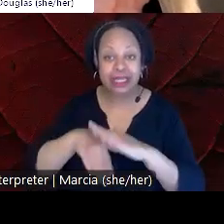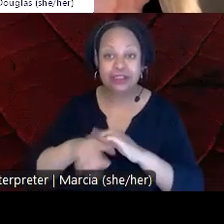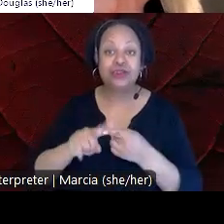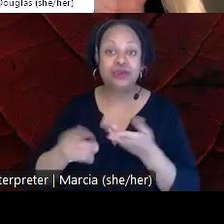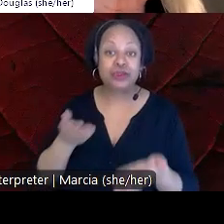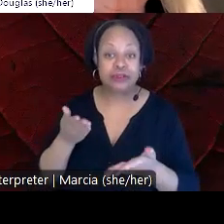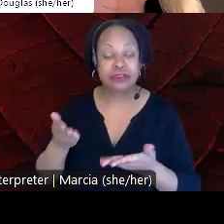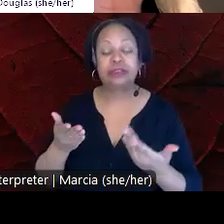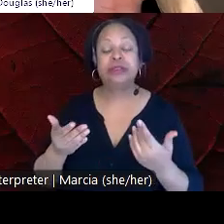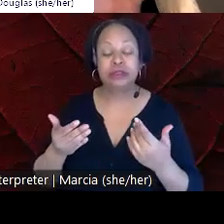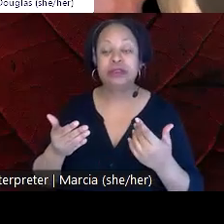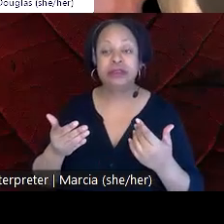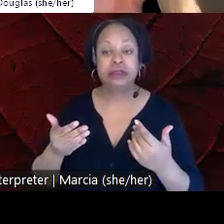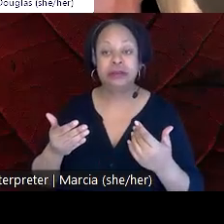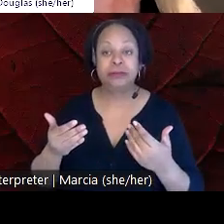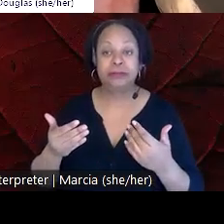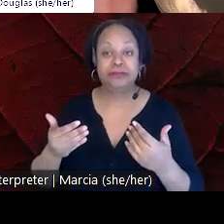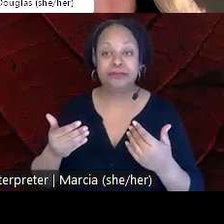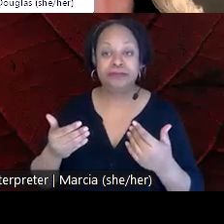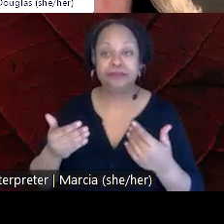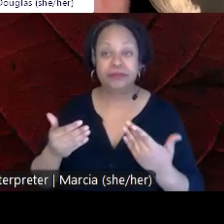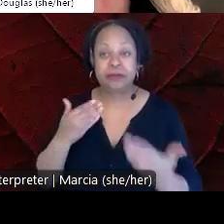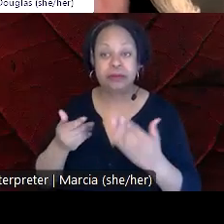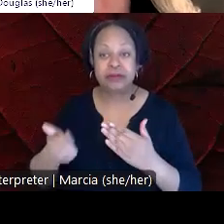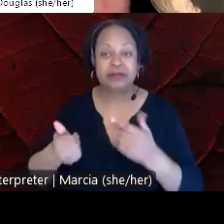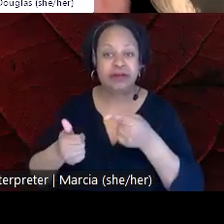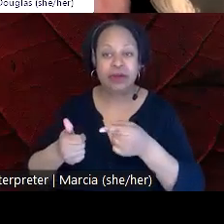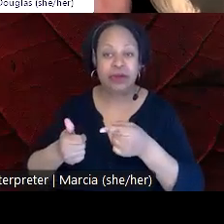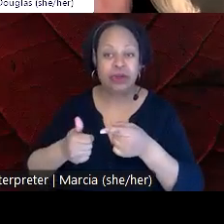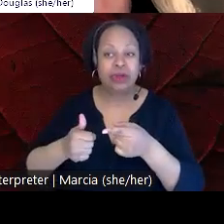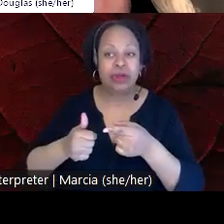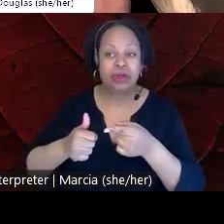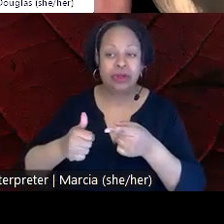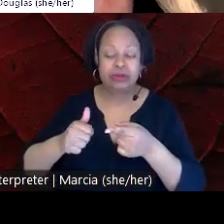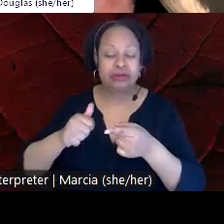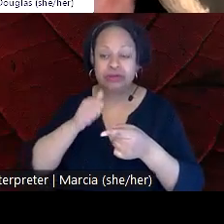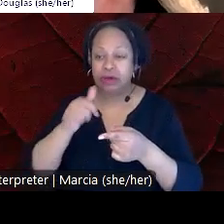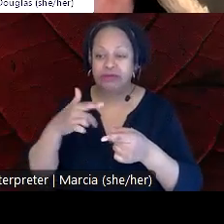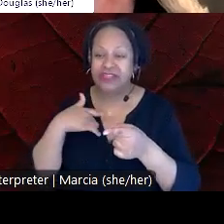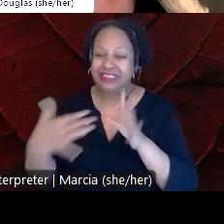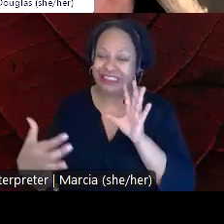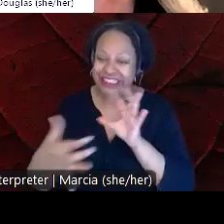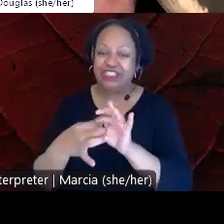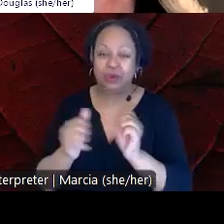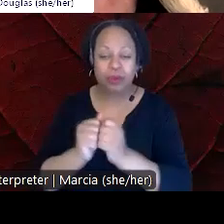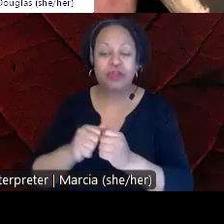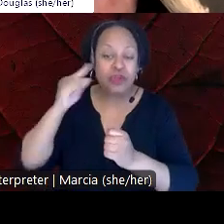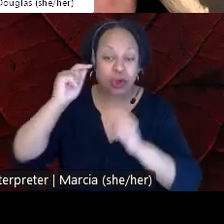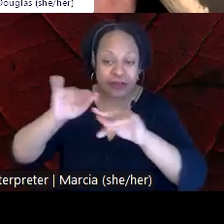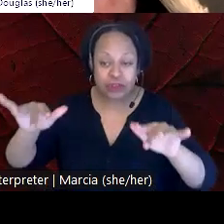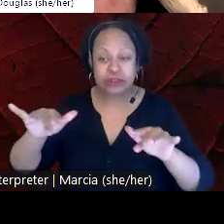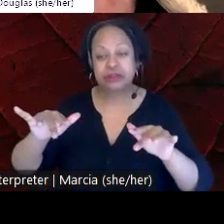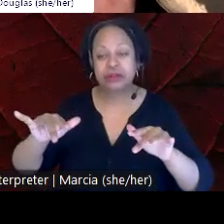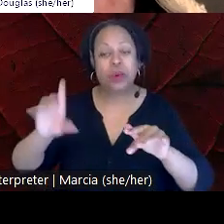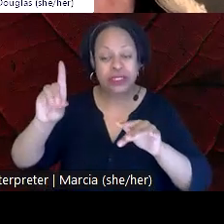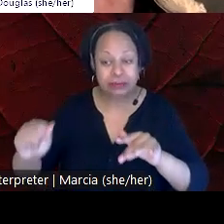qui ont accès à des services, eh bien, elles ne vont peut-être pas s'identifier avec le langage du